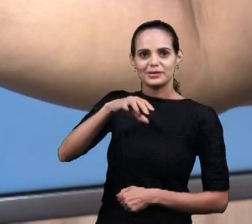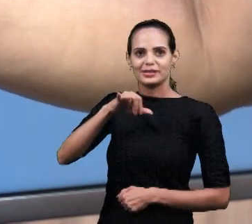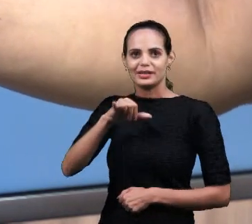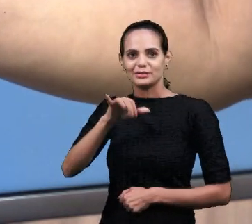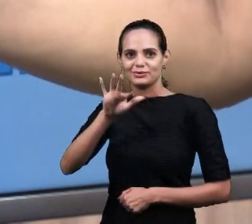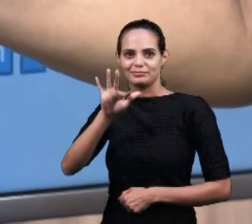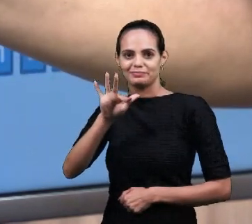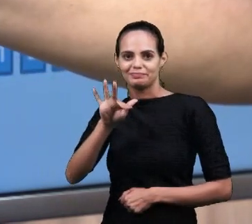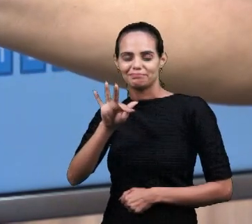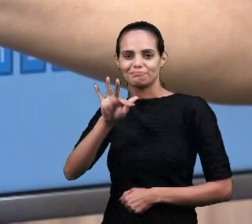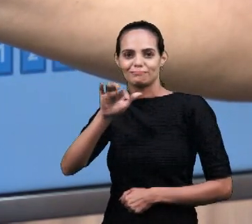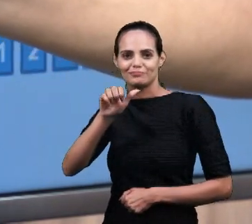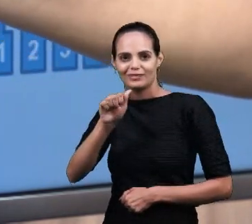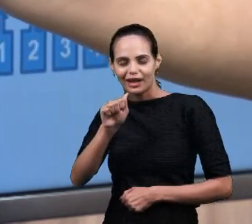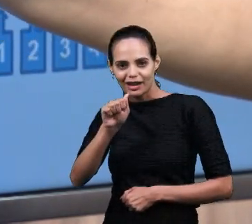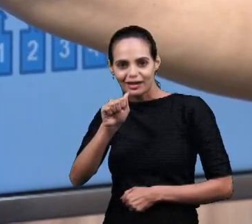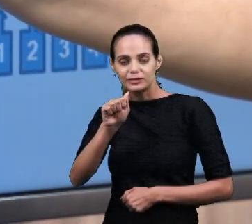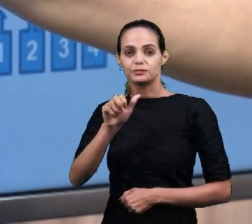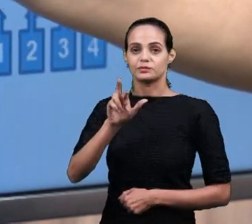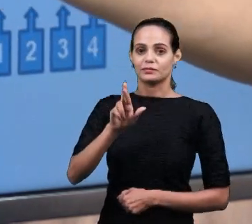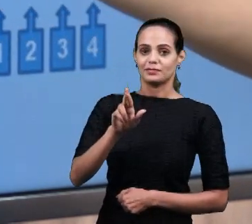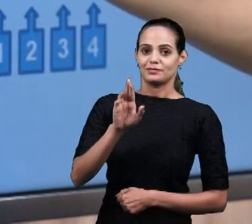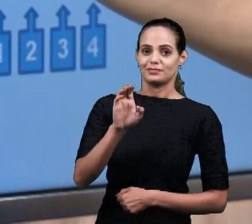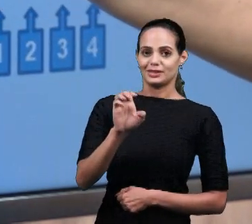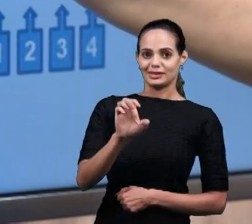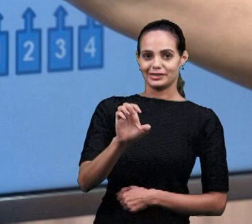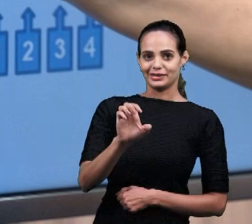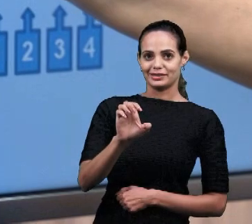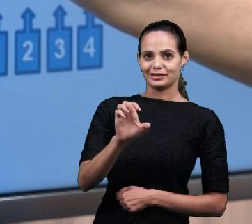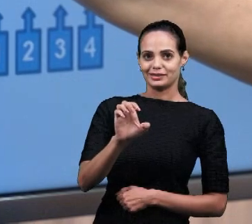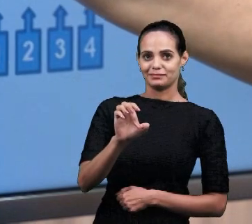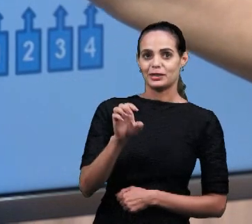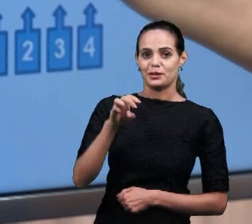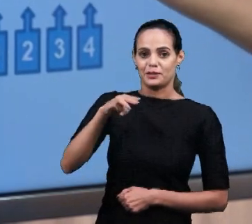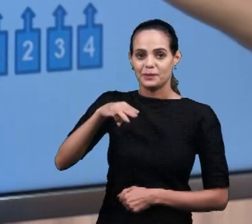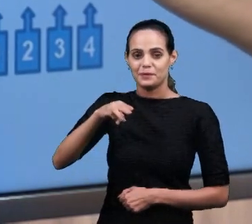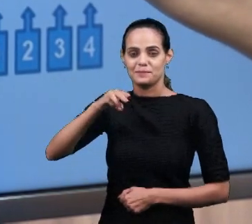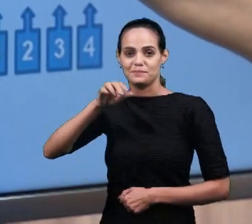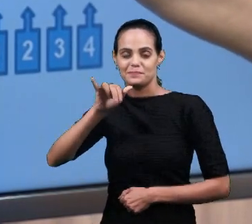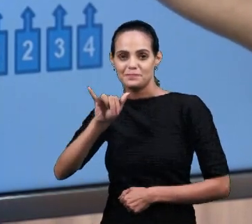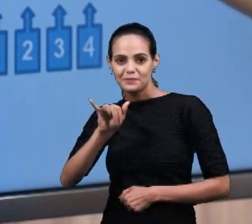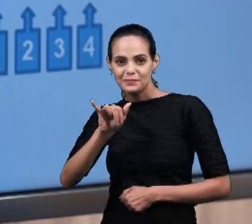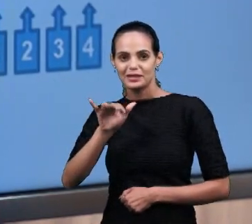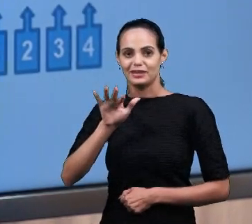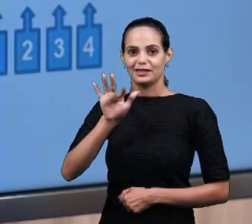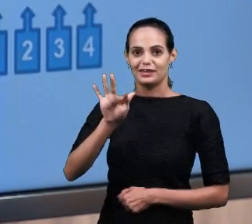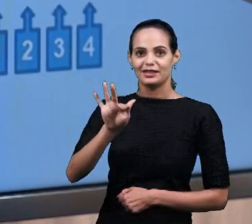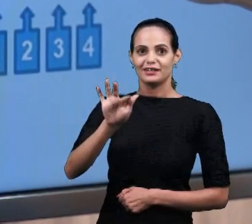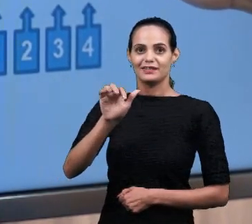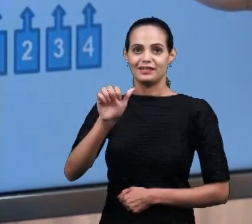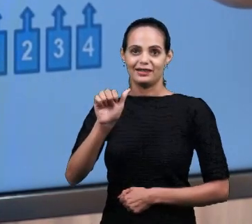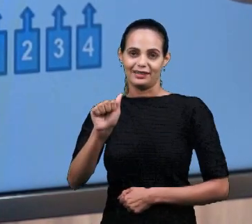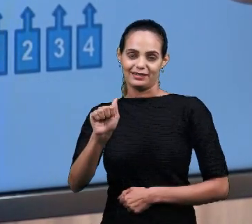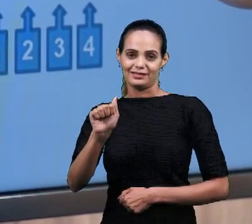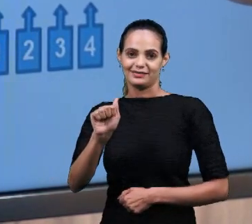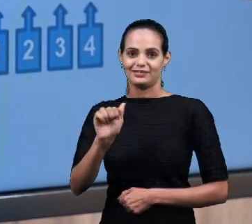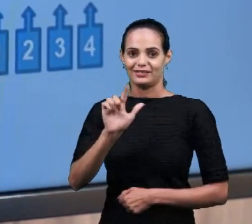sustenido, Ré. Ré, mi, Fá sustenido, Si,